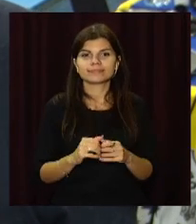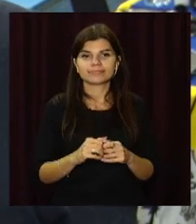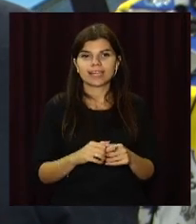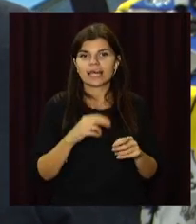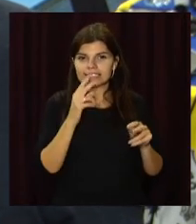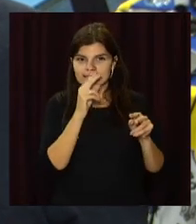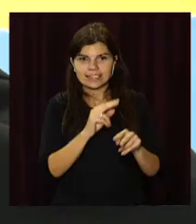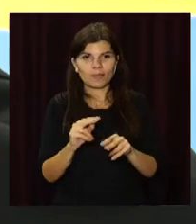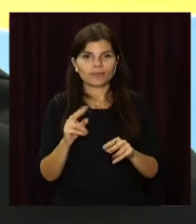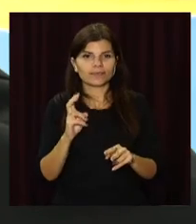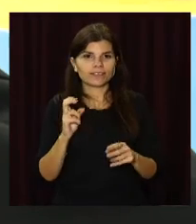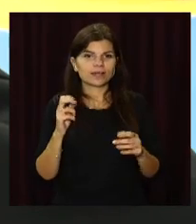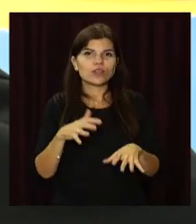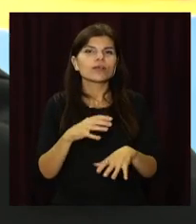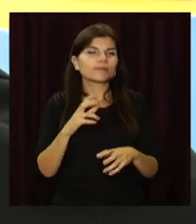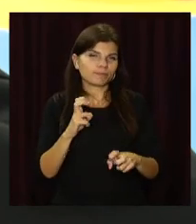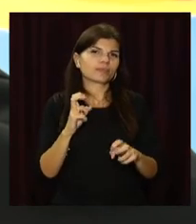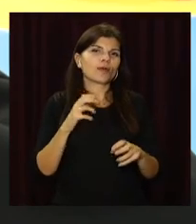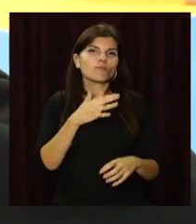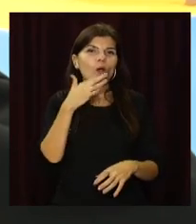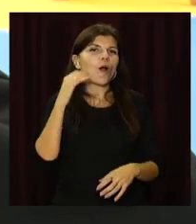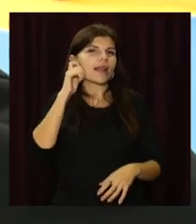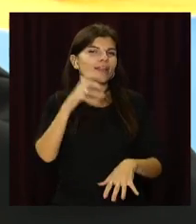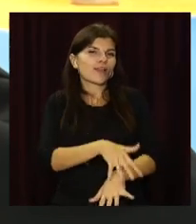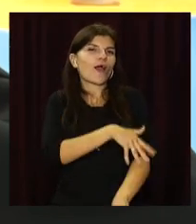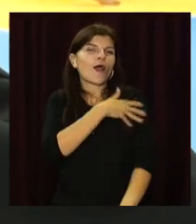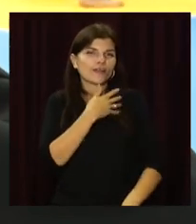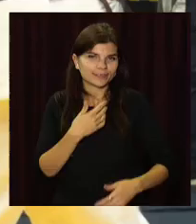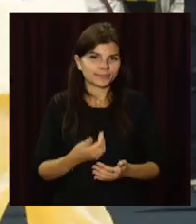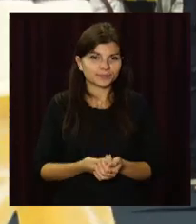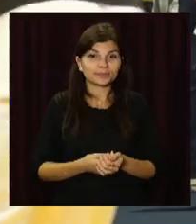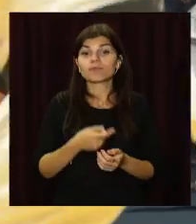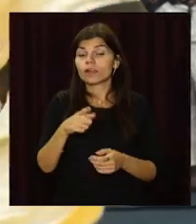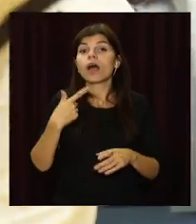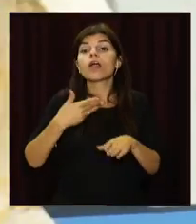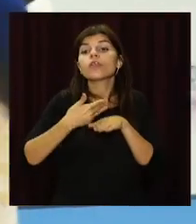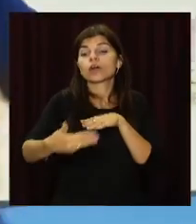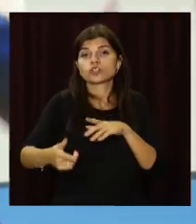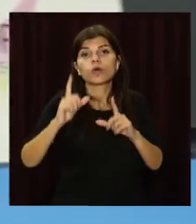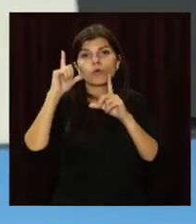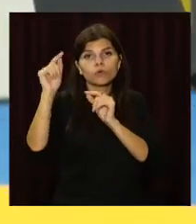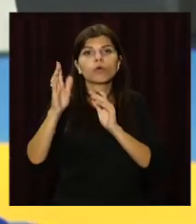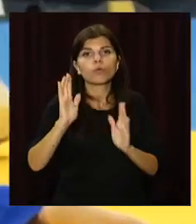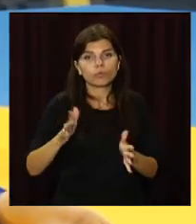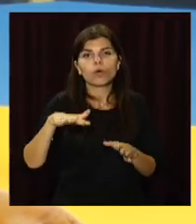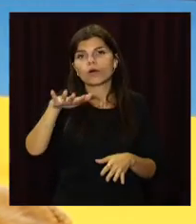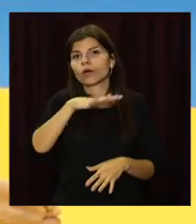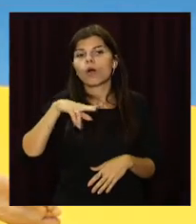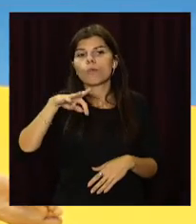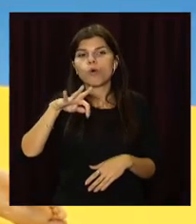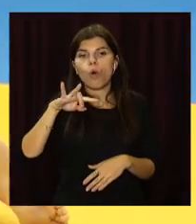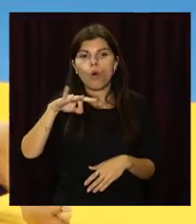принцип спортивного долголетия. Вже за місяць чемпіони та призери поїдуть до Португалії на головний старт року. Там із 21